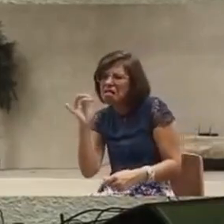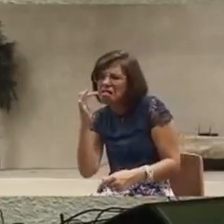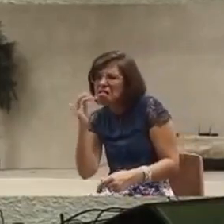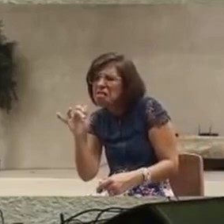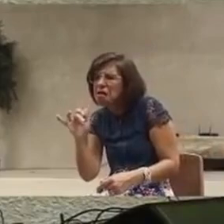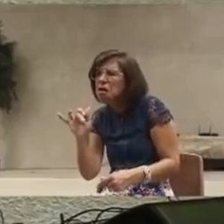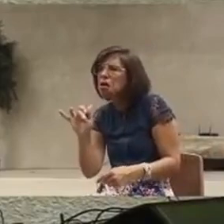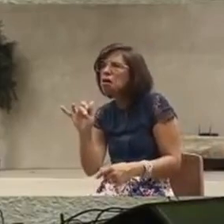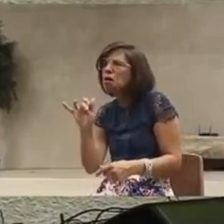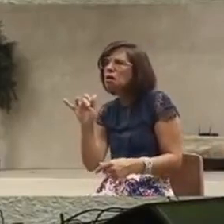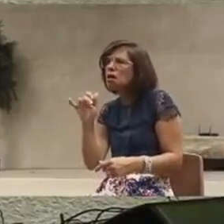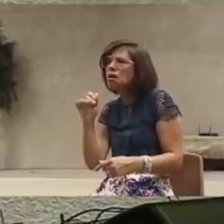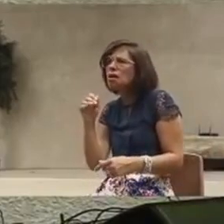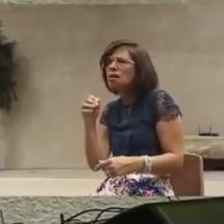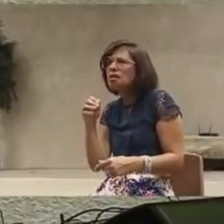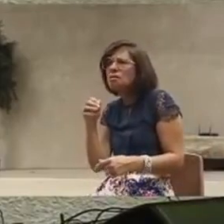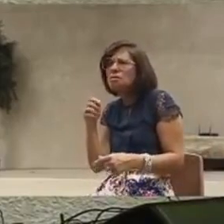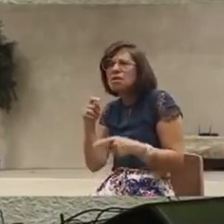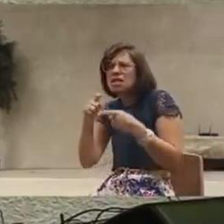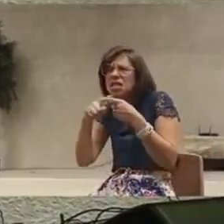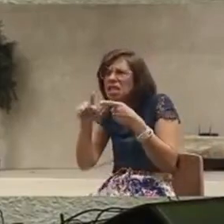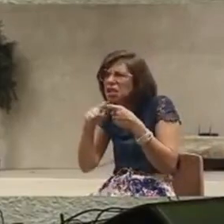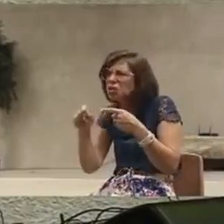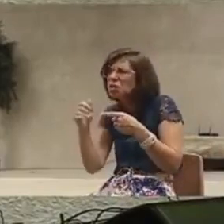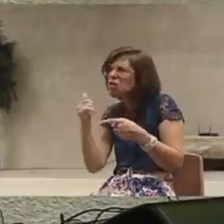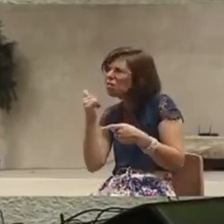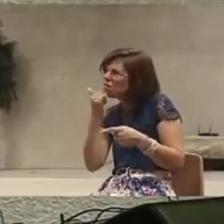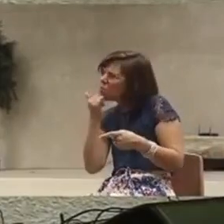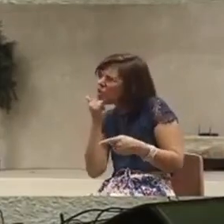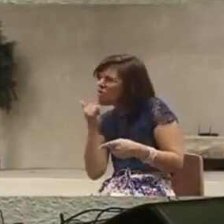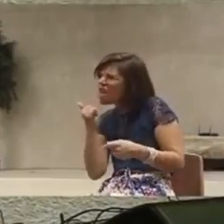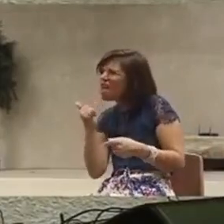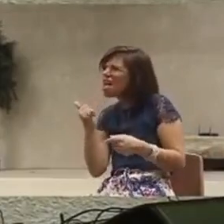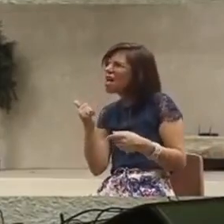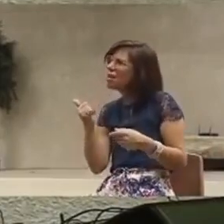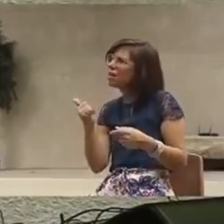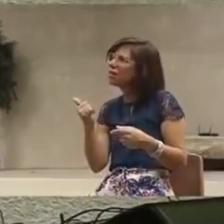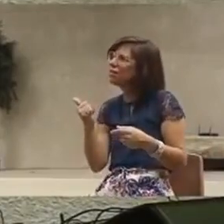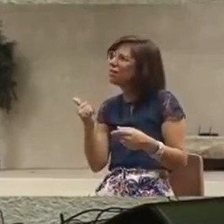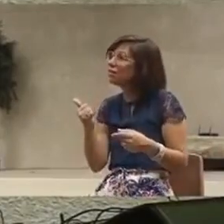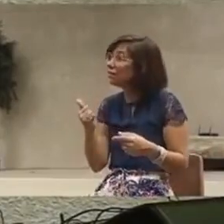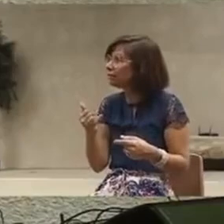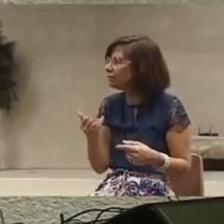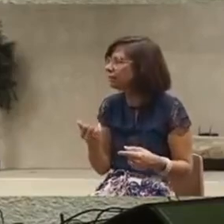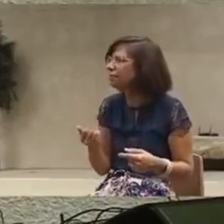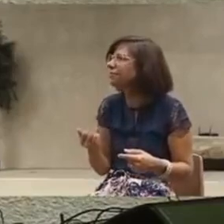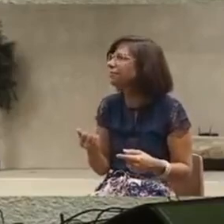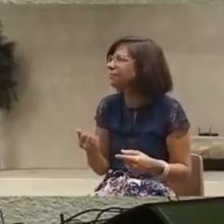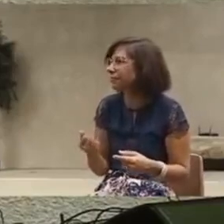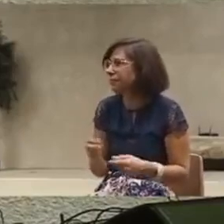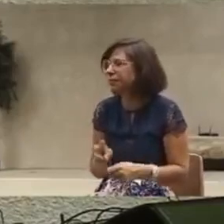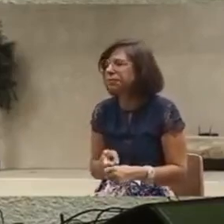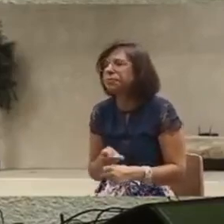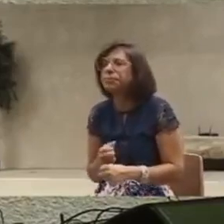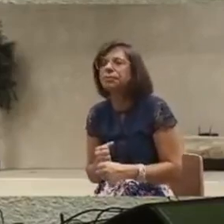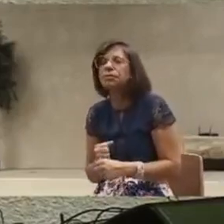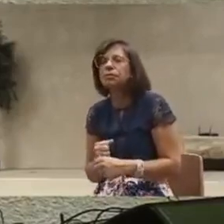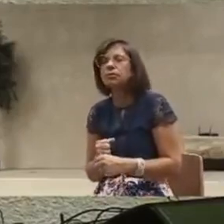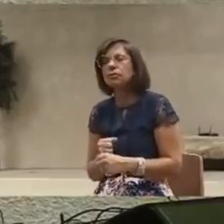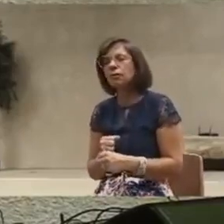Le Dieu de toute grâce, qui vous a appelé à sa gloire éternelle, après que vous aurez souffert un peu de temps, lui-même